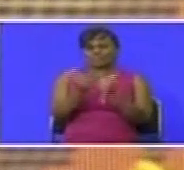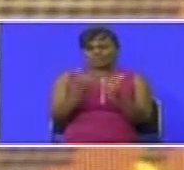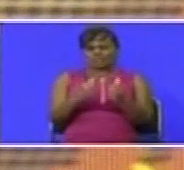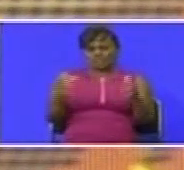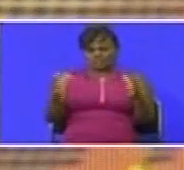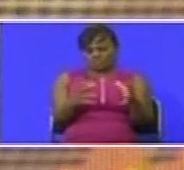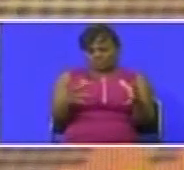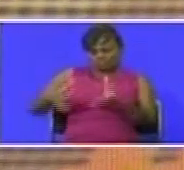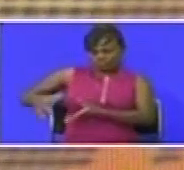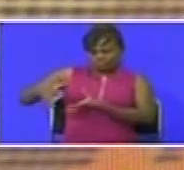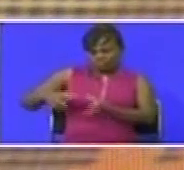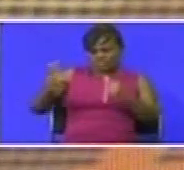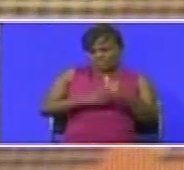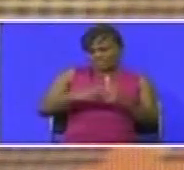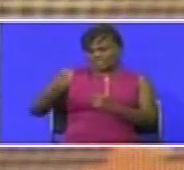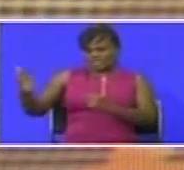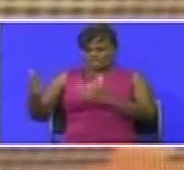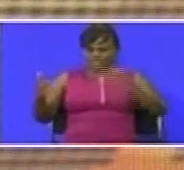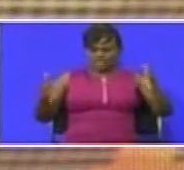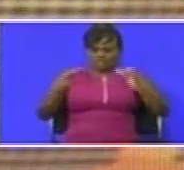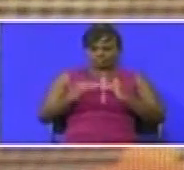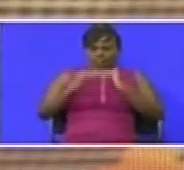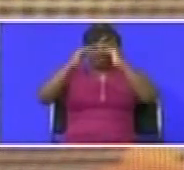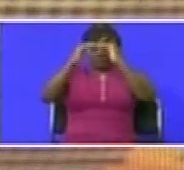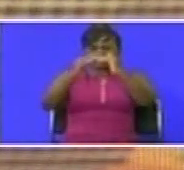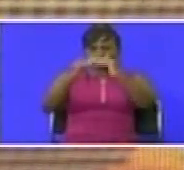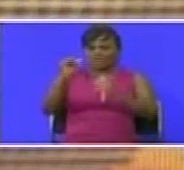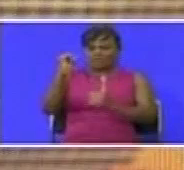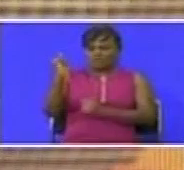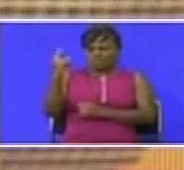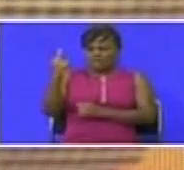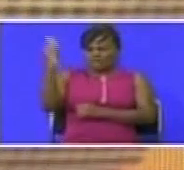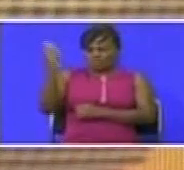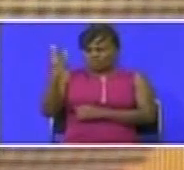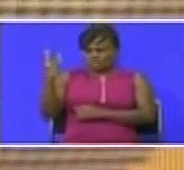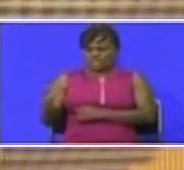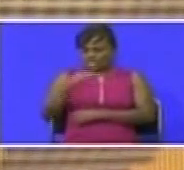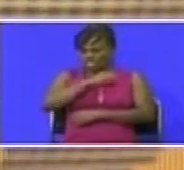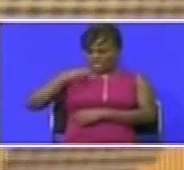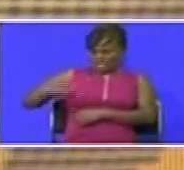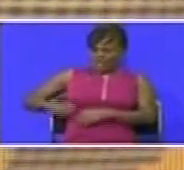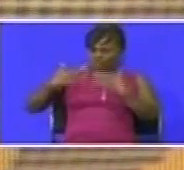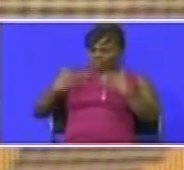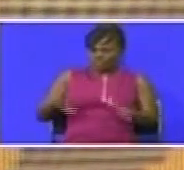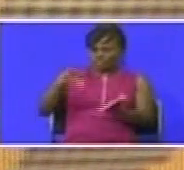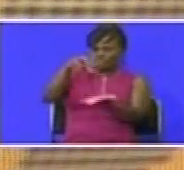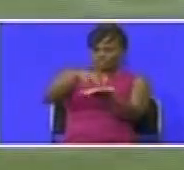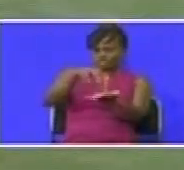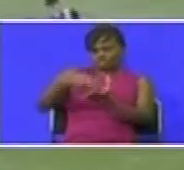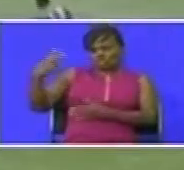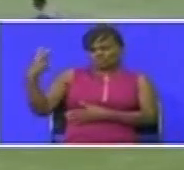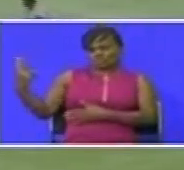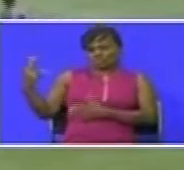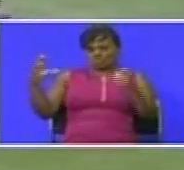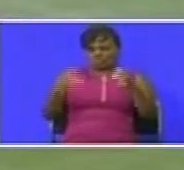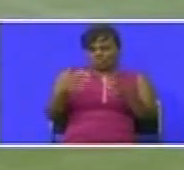ya raga ya wachezaji saba ya Kenya imefuzu kwa robo fainali ya taji kuu kwenye mkondo wa Hong Kong baada ya kumaliza katika nafasi ya pili kwenye kundi